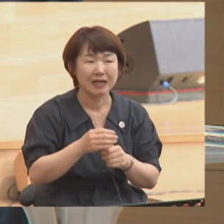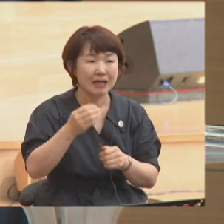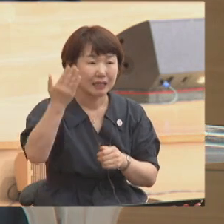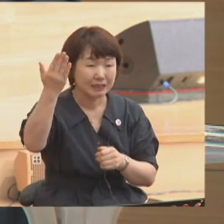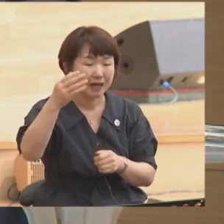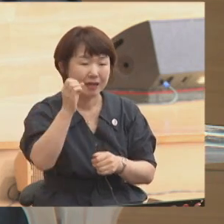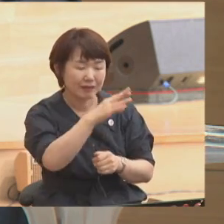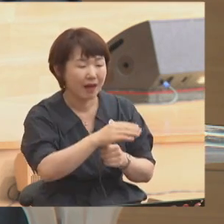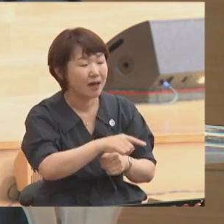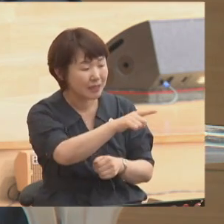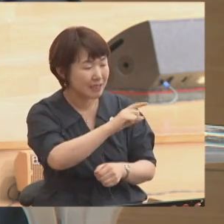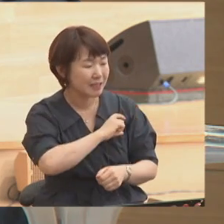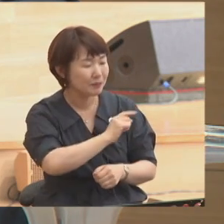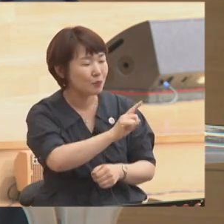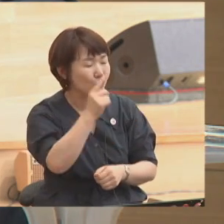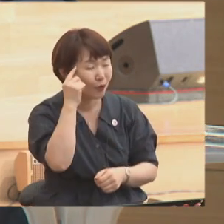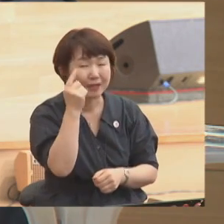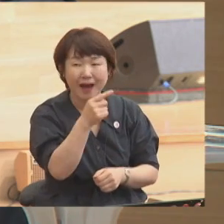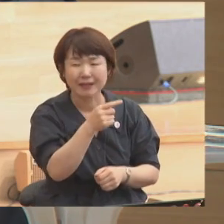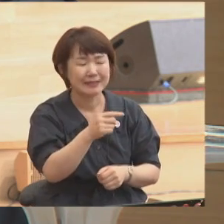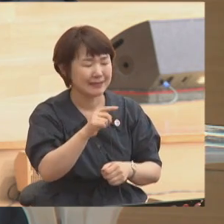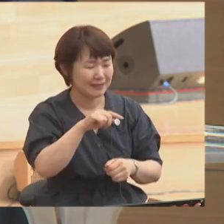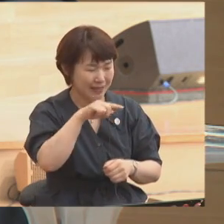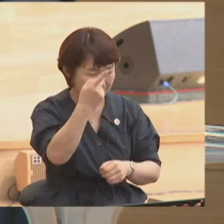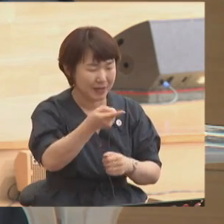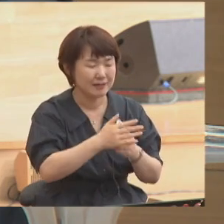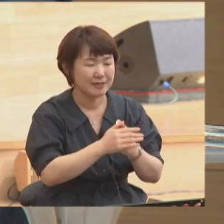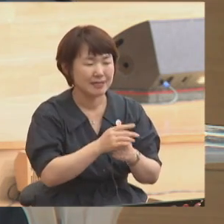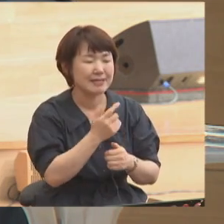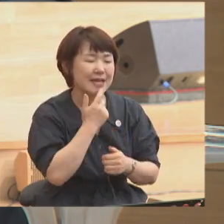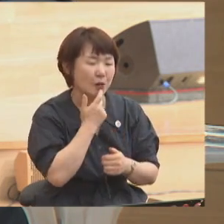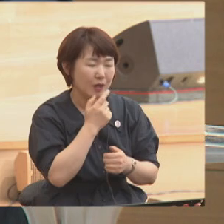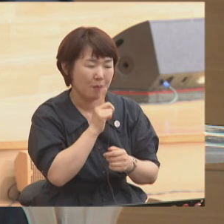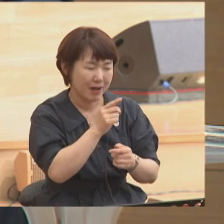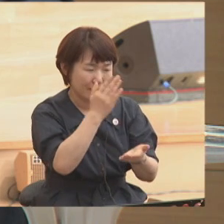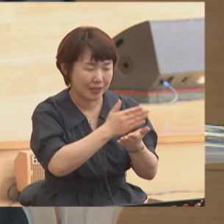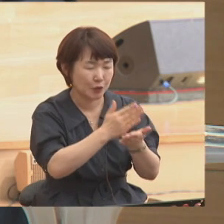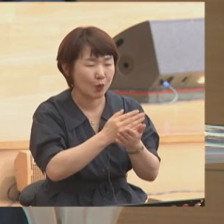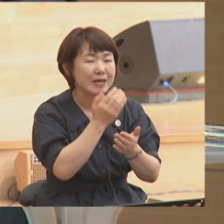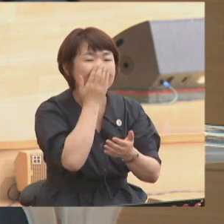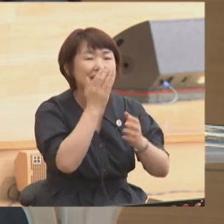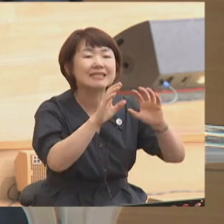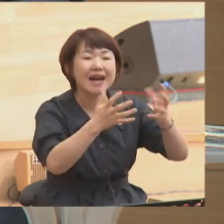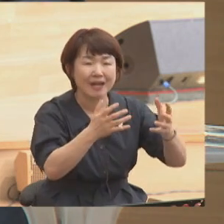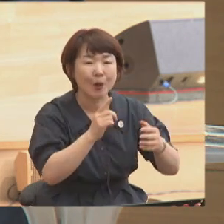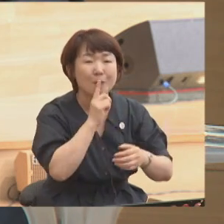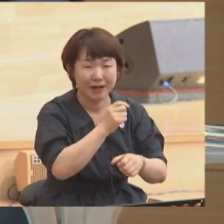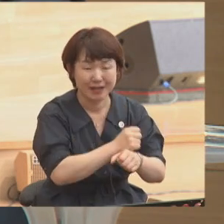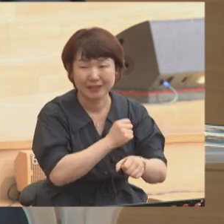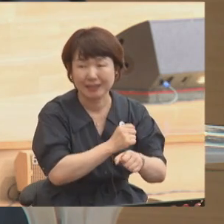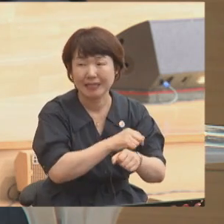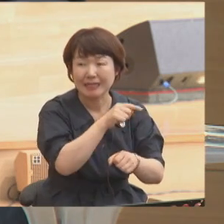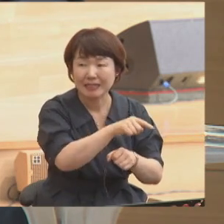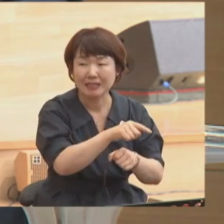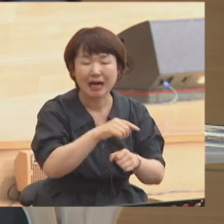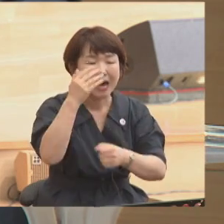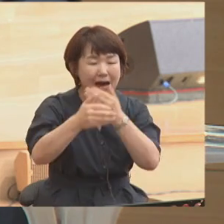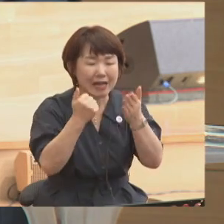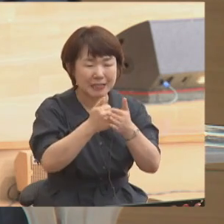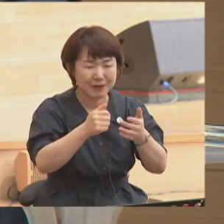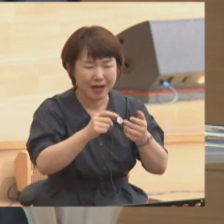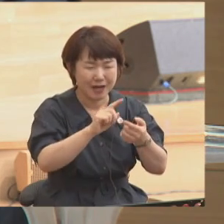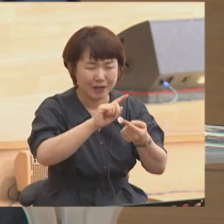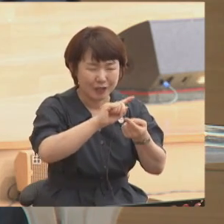시작. 그가 이르되 내 이름을 다시는 야곱이라 부를 것이 아니요 이스라엘이라 부를 것이니 이는 내가 하나님과